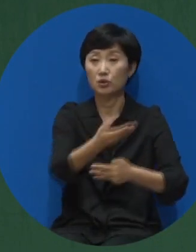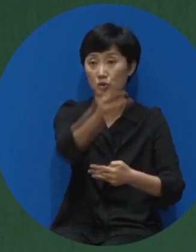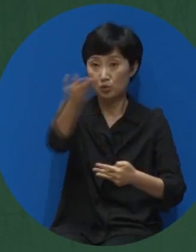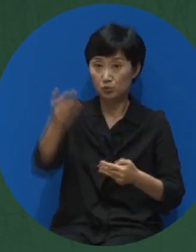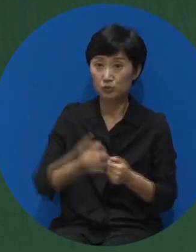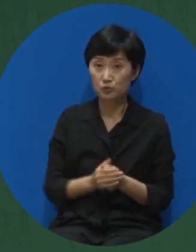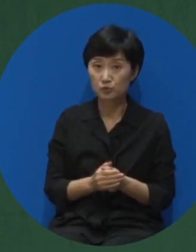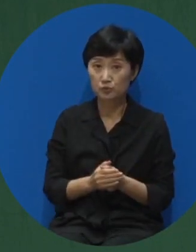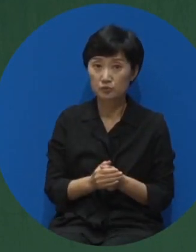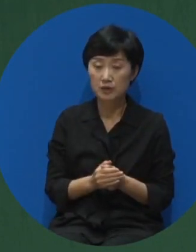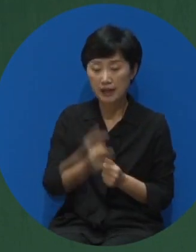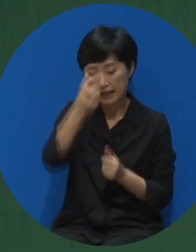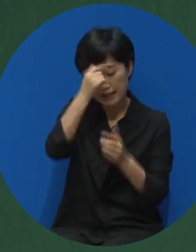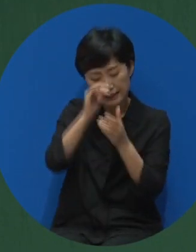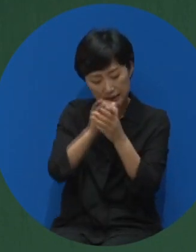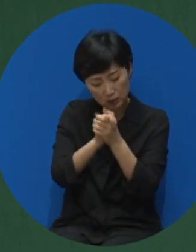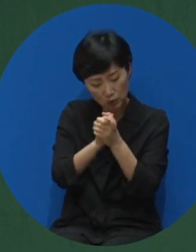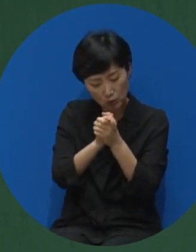나노데 렘넌트の皆さんは